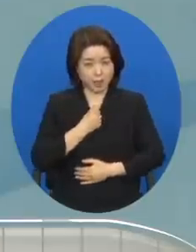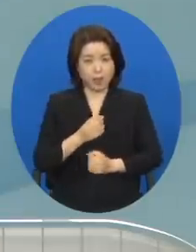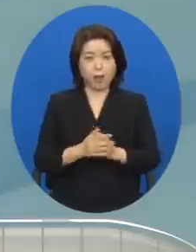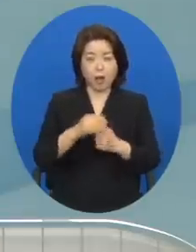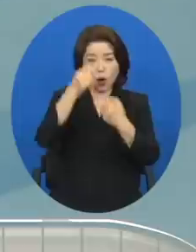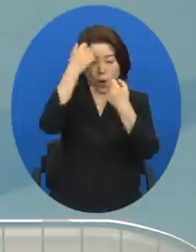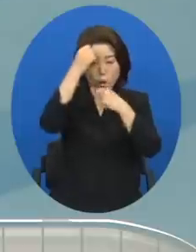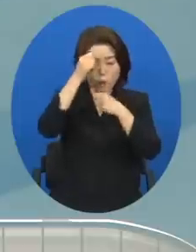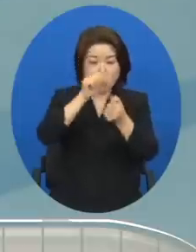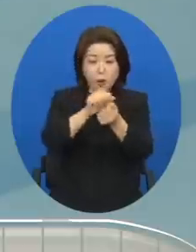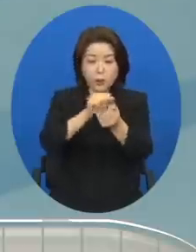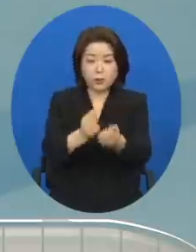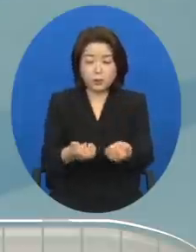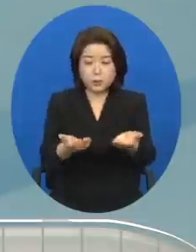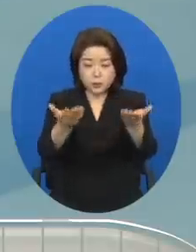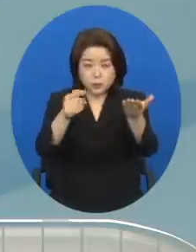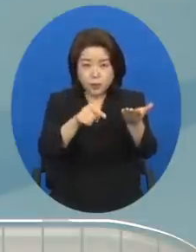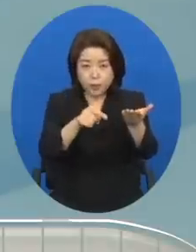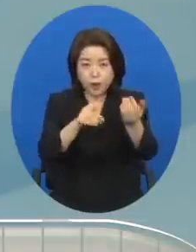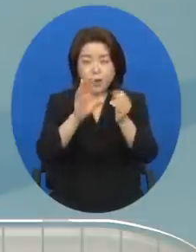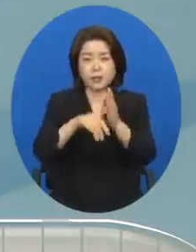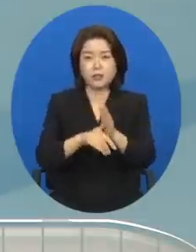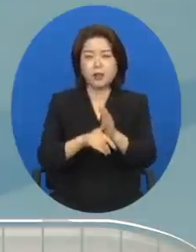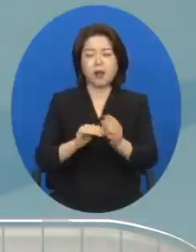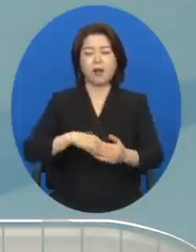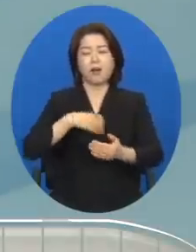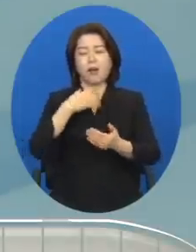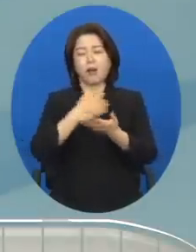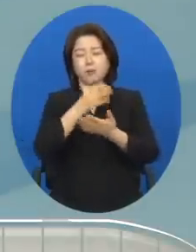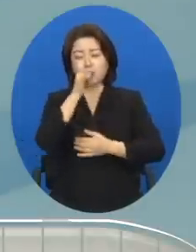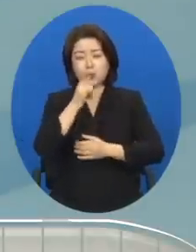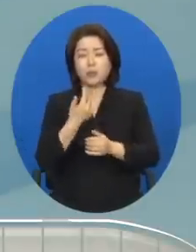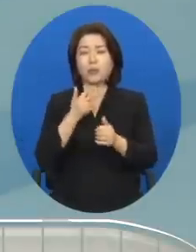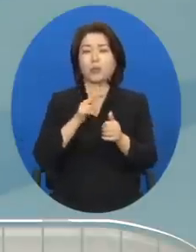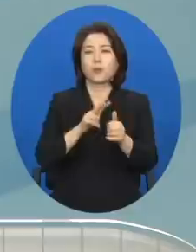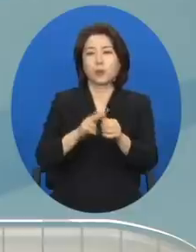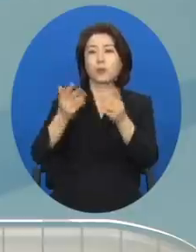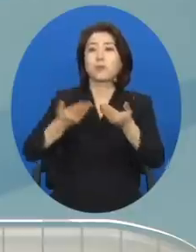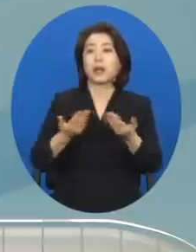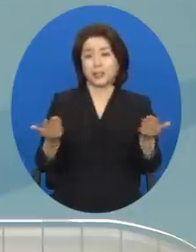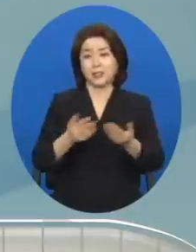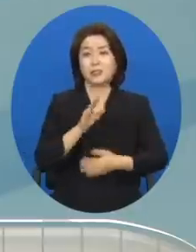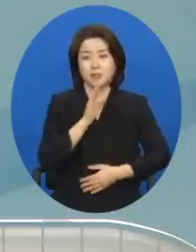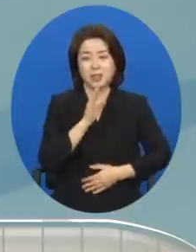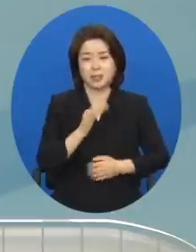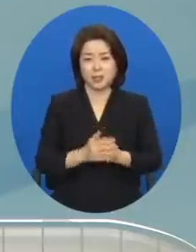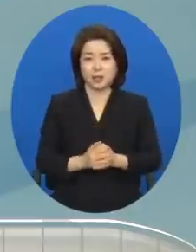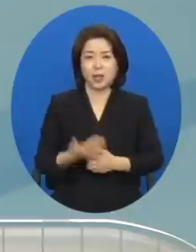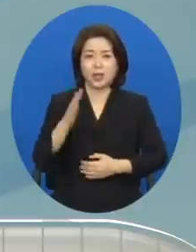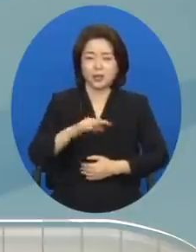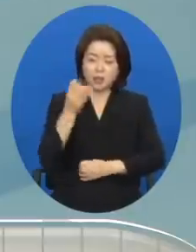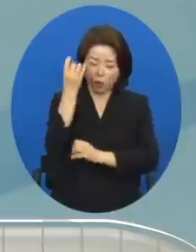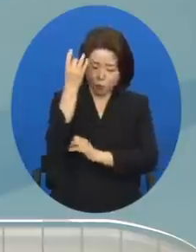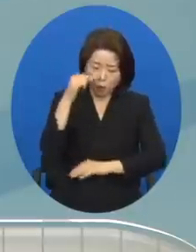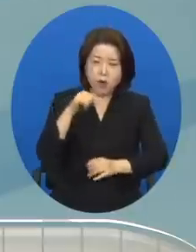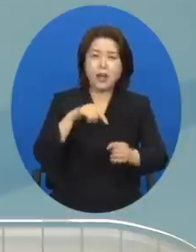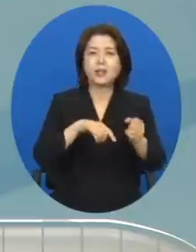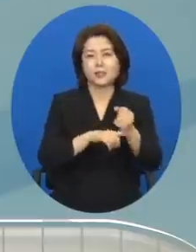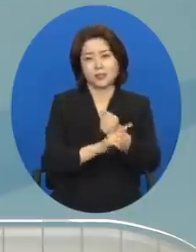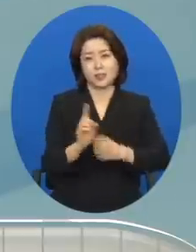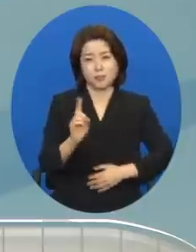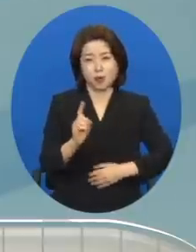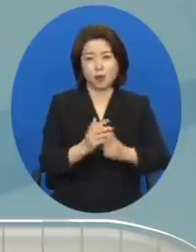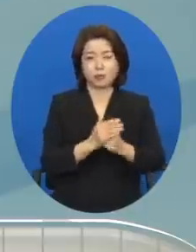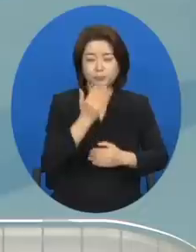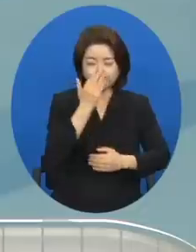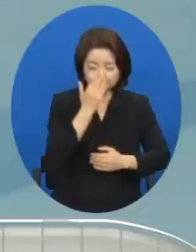우리가 감동도 받고 도전도 받는 내용이에요. 그런데 세족식의 원래 의미는